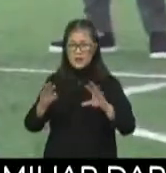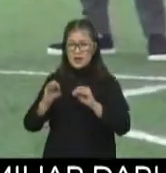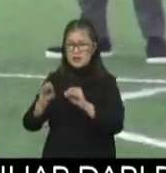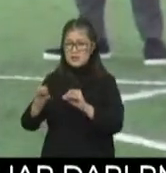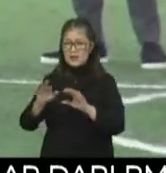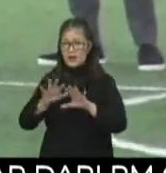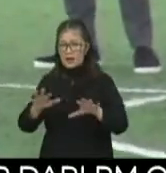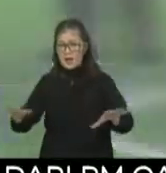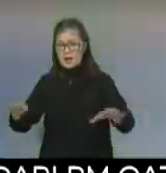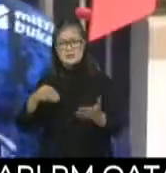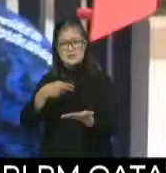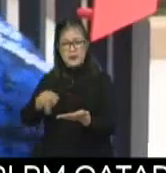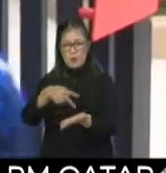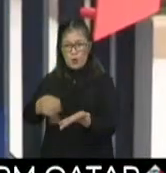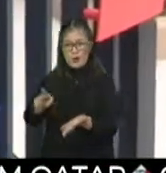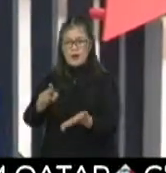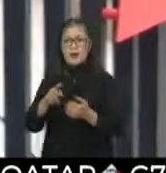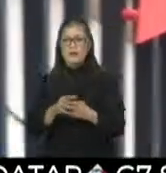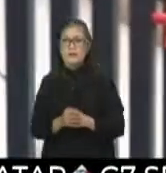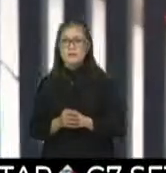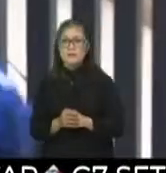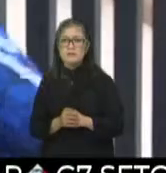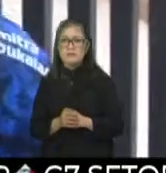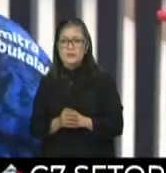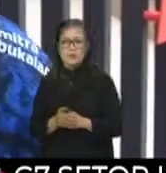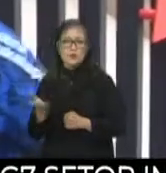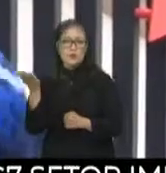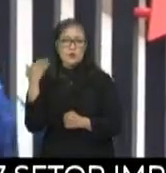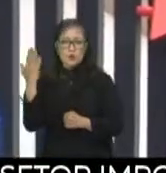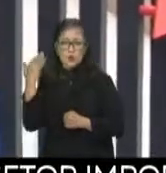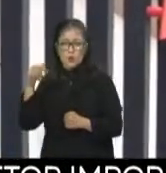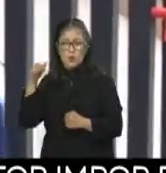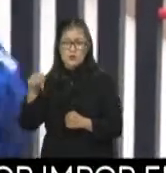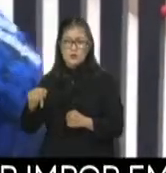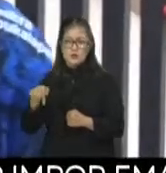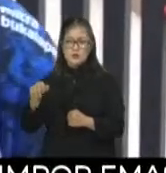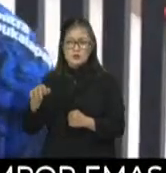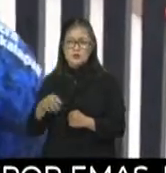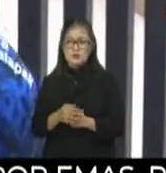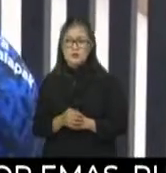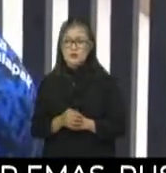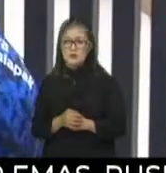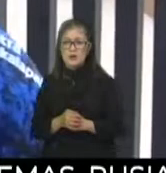bola. Dia dulu semua kali senyum, nggak pernah apa marah kalau main bola.